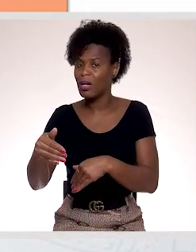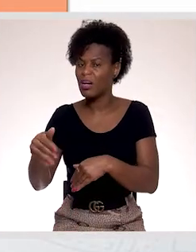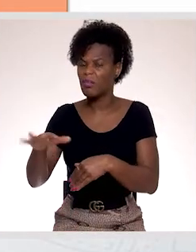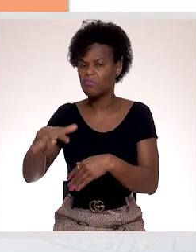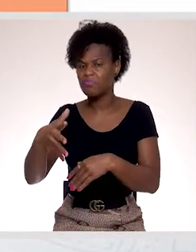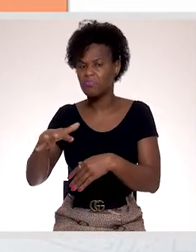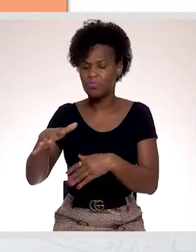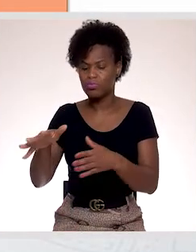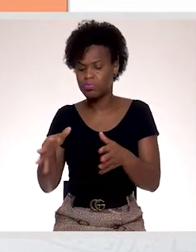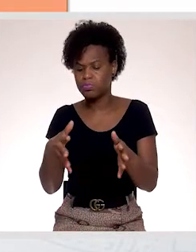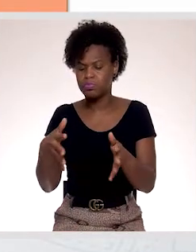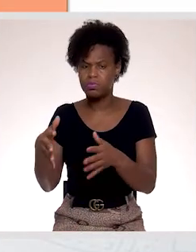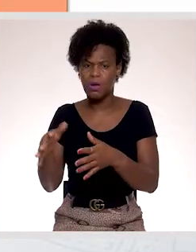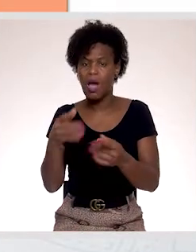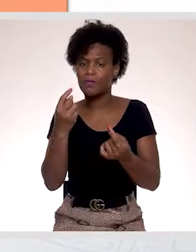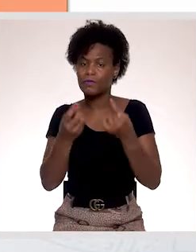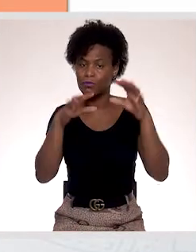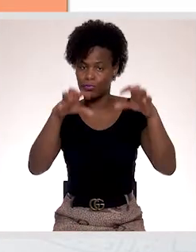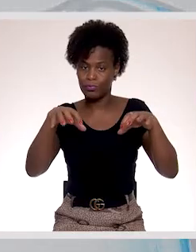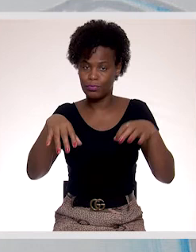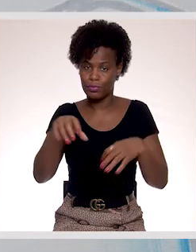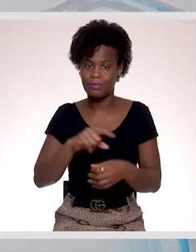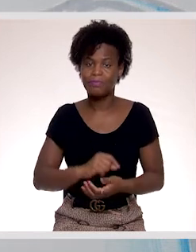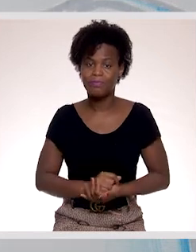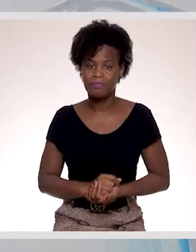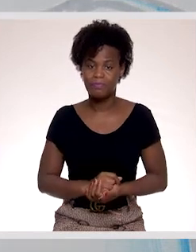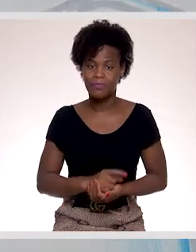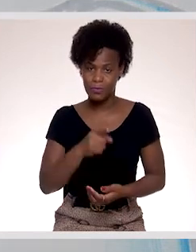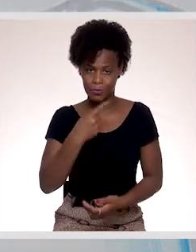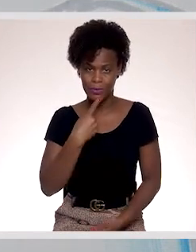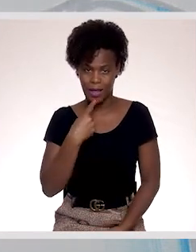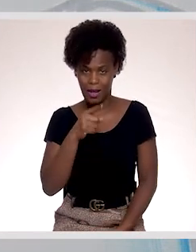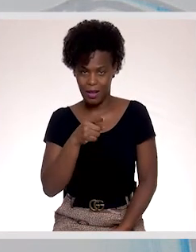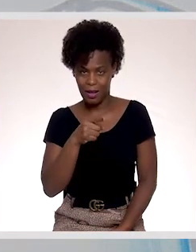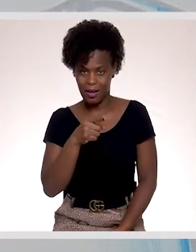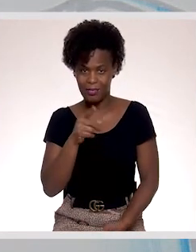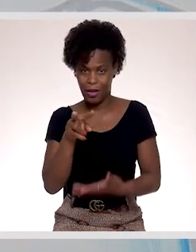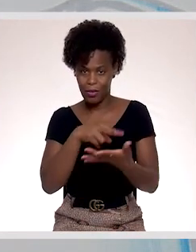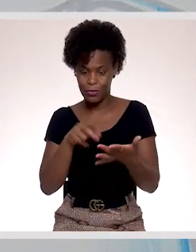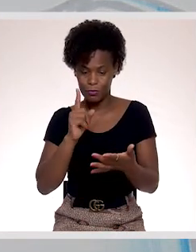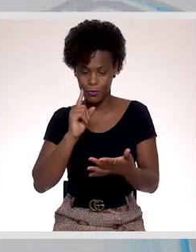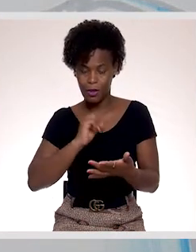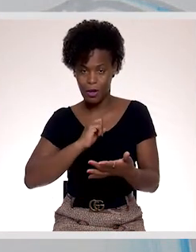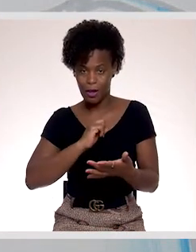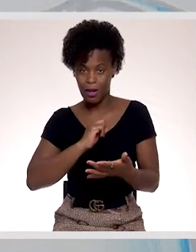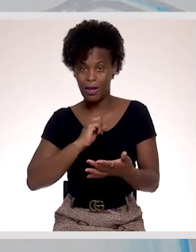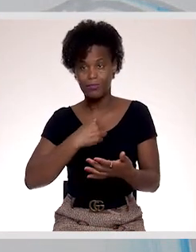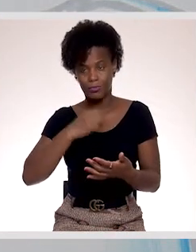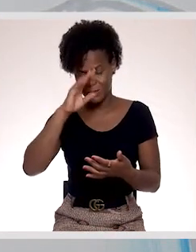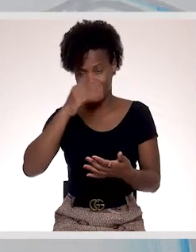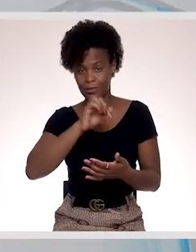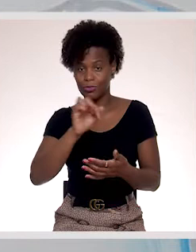fait plus frais et il pleut souvent. Tu as entendu ma lecture et toi aussi, je sais que